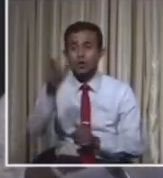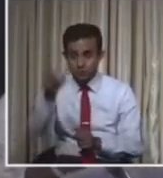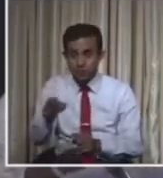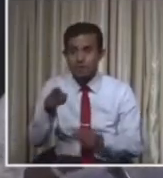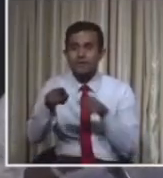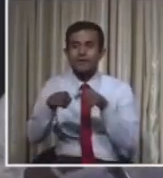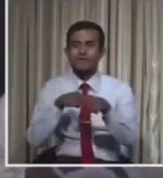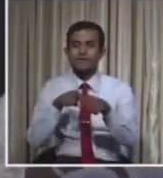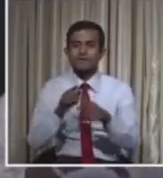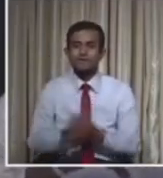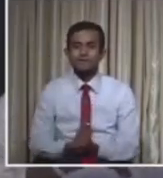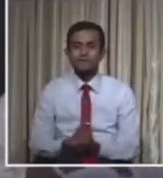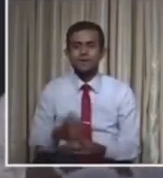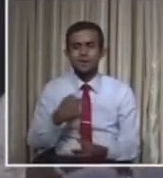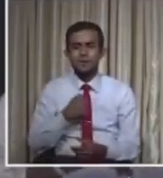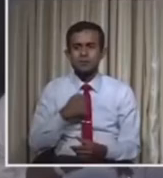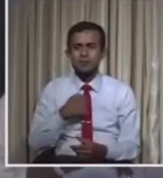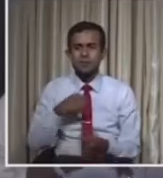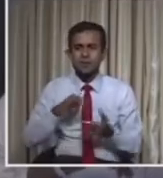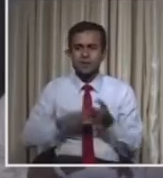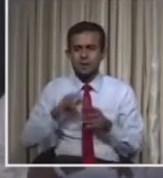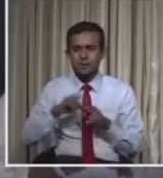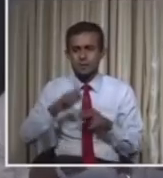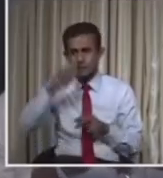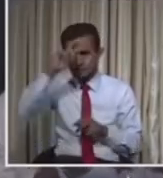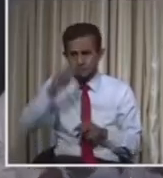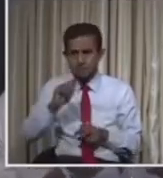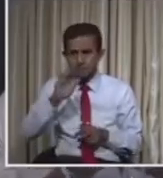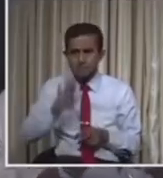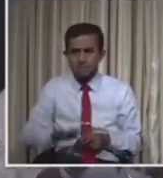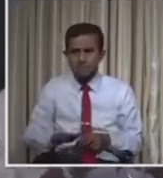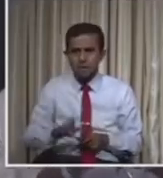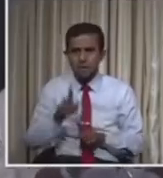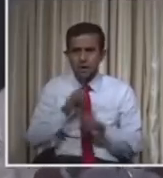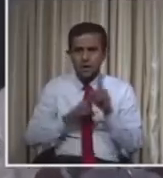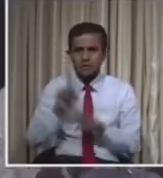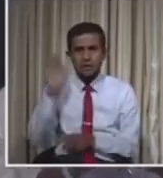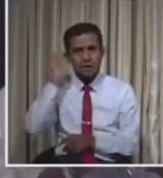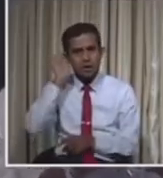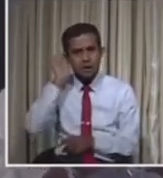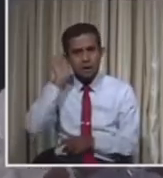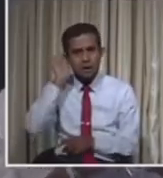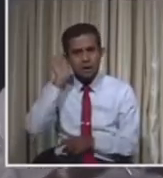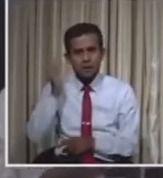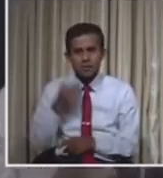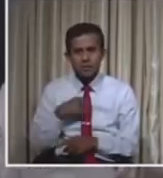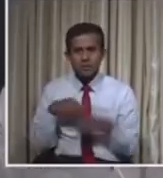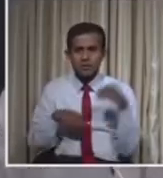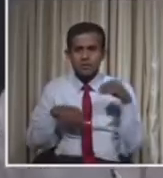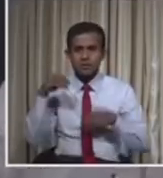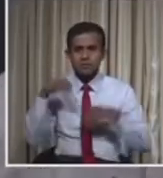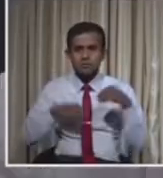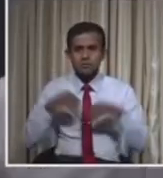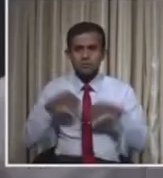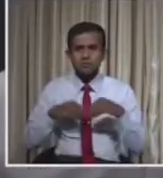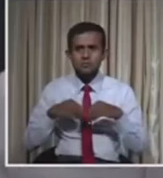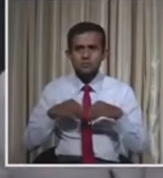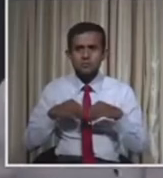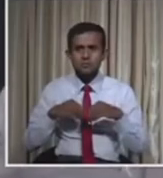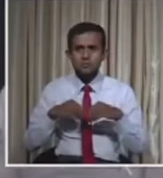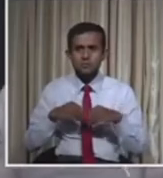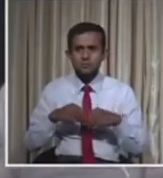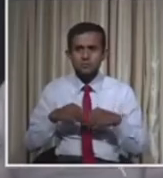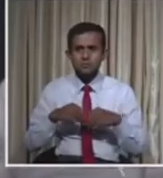වෙනවා මට අද සරත් පොන්සේකා මැතිතුමාගේ කතාව අහගෙන ඉන්නකොට මට දේශපාලන